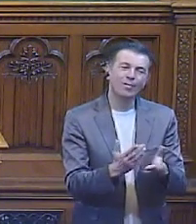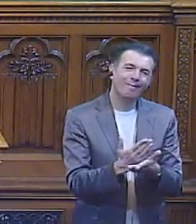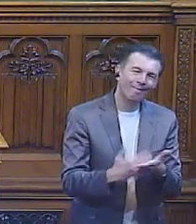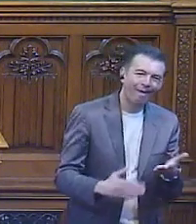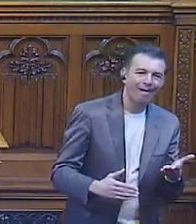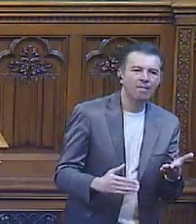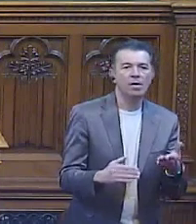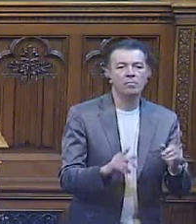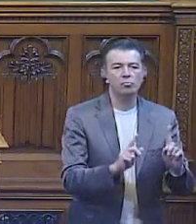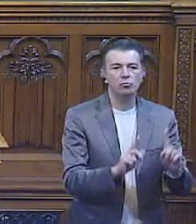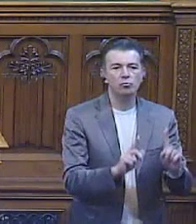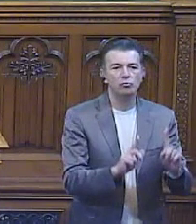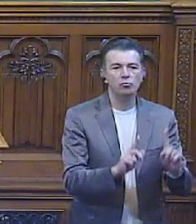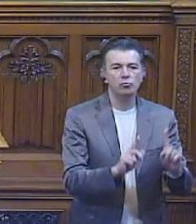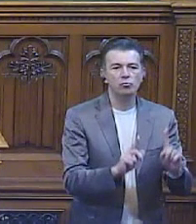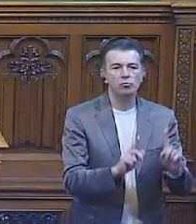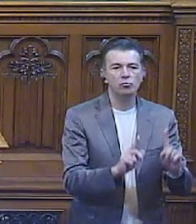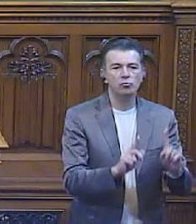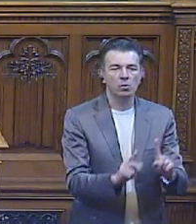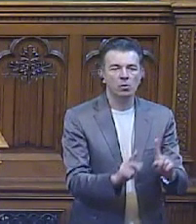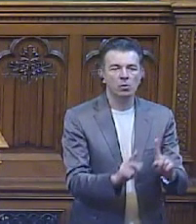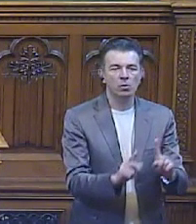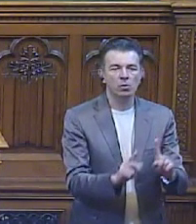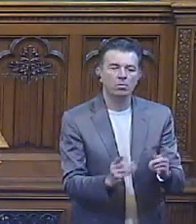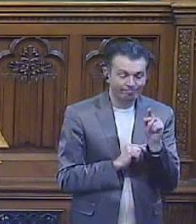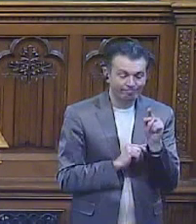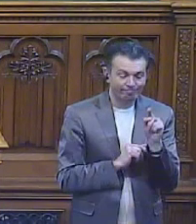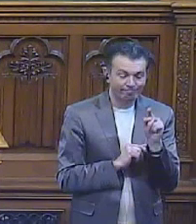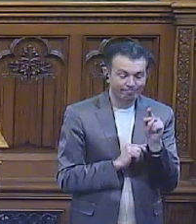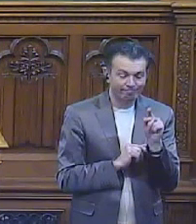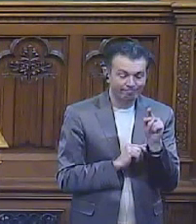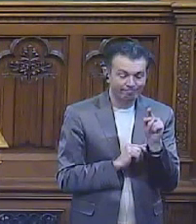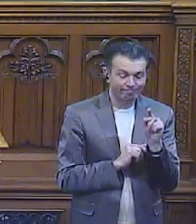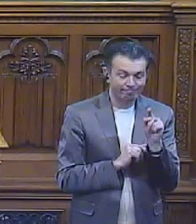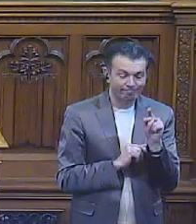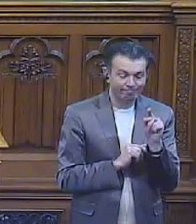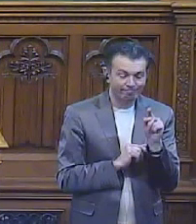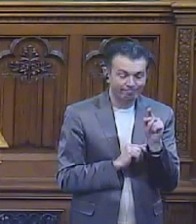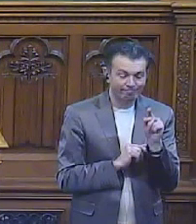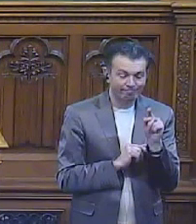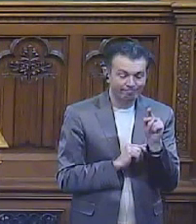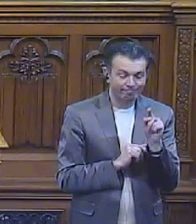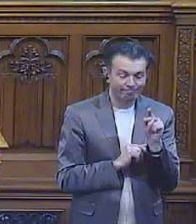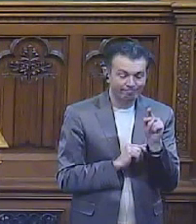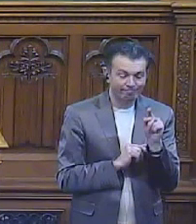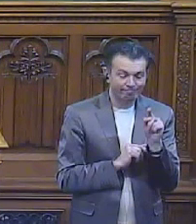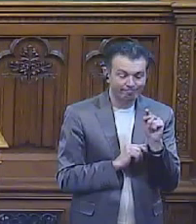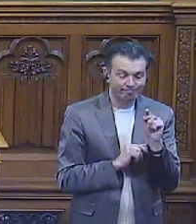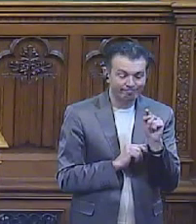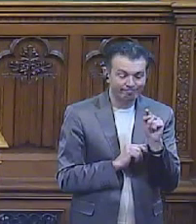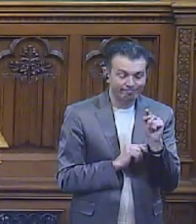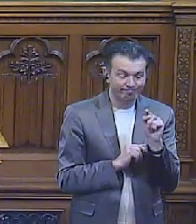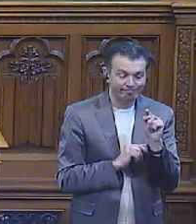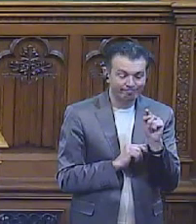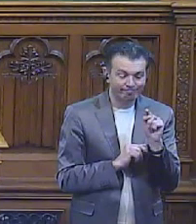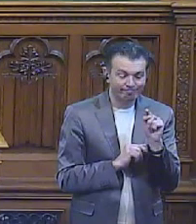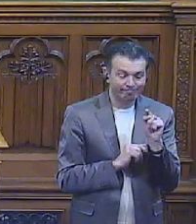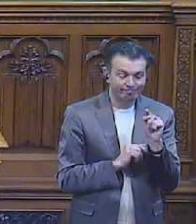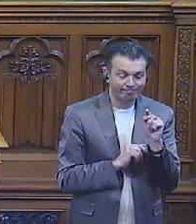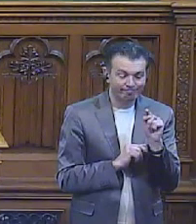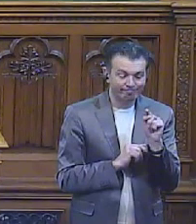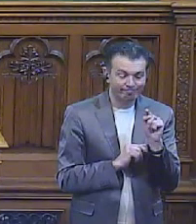teilstationären Dienste und die Erhöhung des Pflegegeldes ab dem Jahr 2016. Wer hat dem nicht